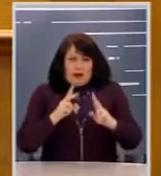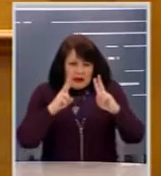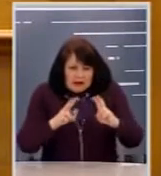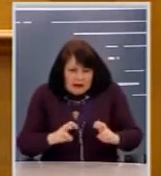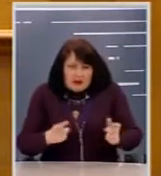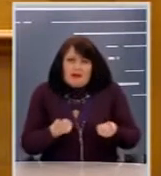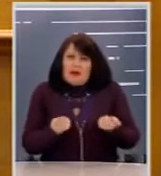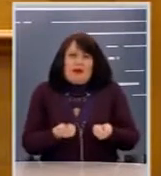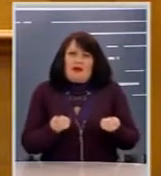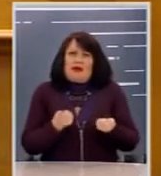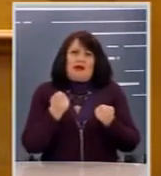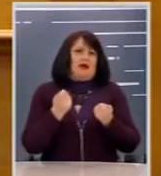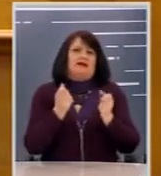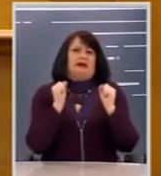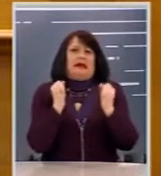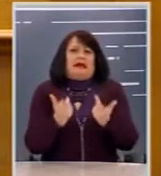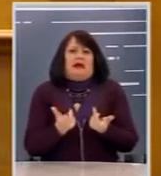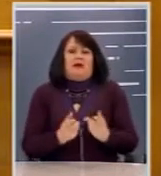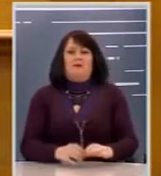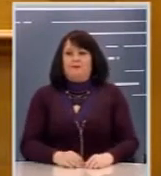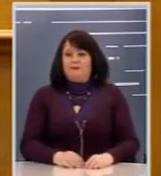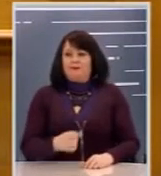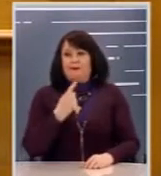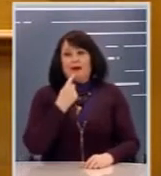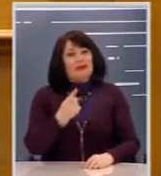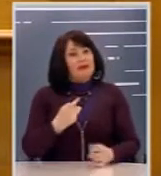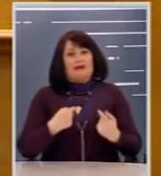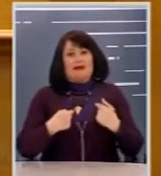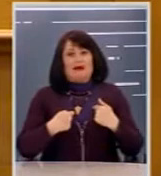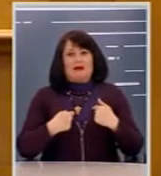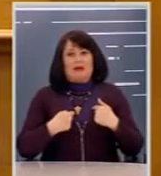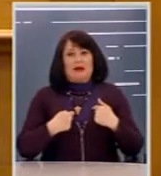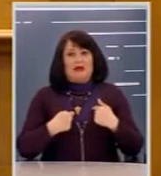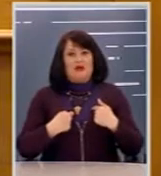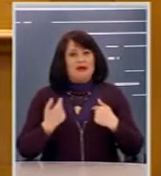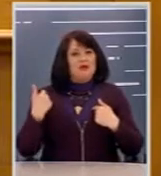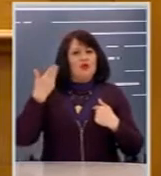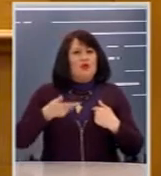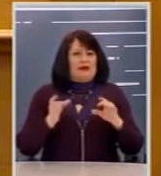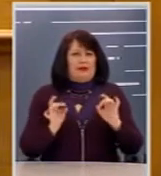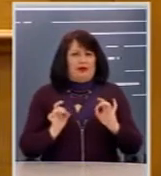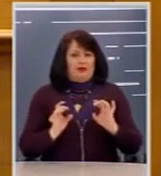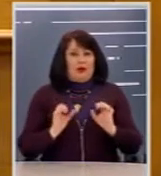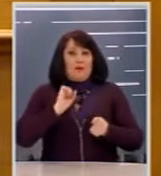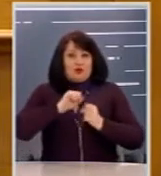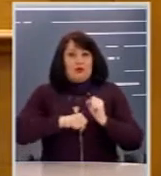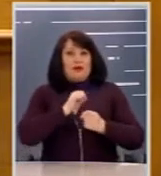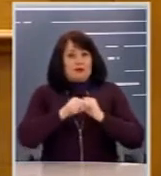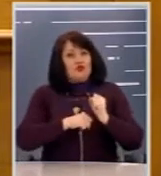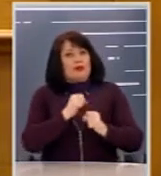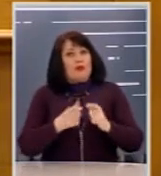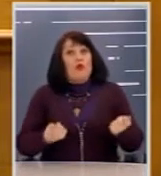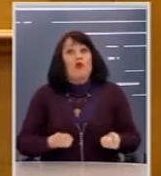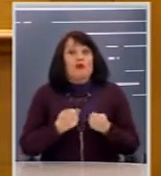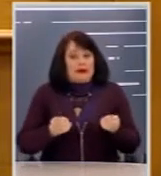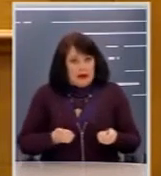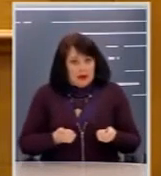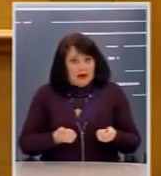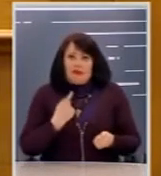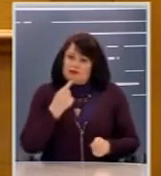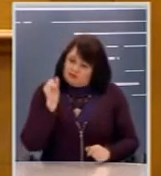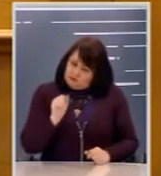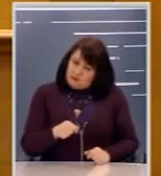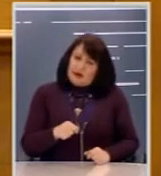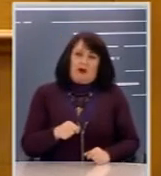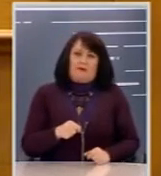σε αυτό το χώρο? Εγώ δεν μηδενίζω καμία προσπάθεια. Όσες προσπάθειες γίναν